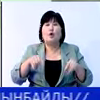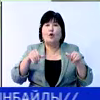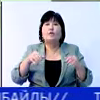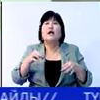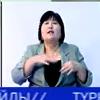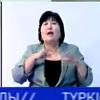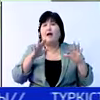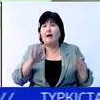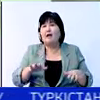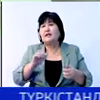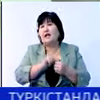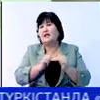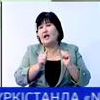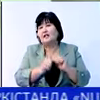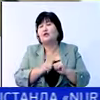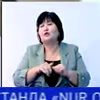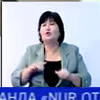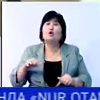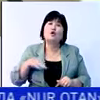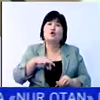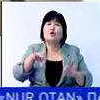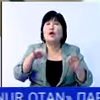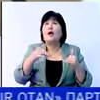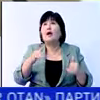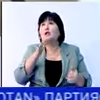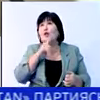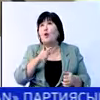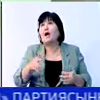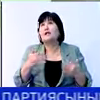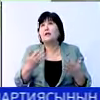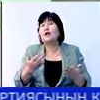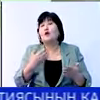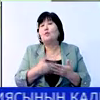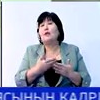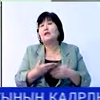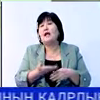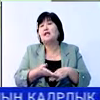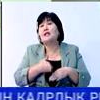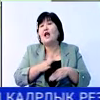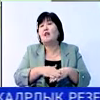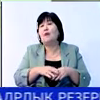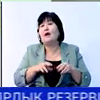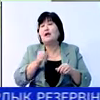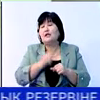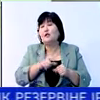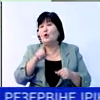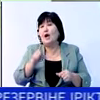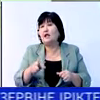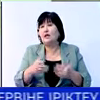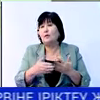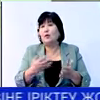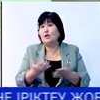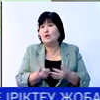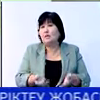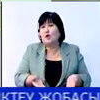да, тастардың үстінде де жиралады. Қазіргі уақытта, мысалы, салмақ сондайды істеу адам қолына келмейді ғой